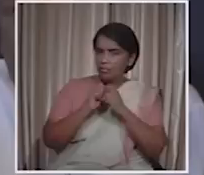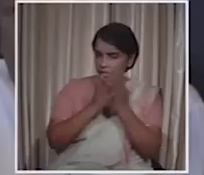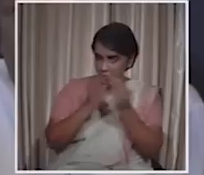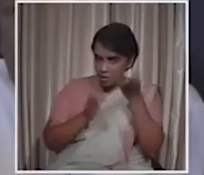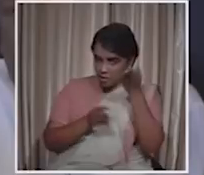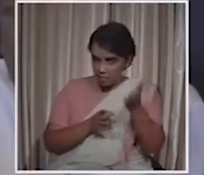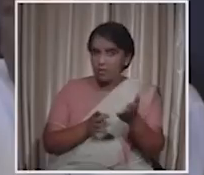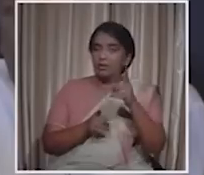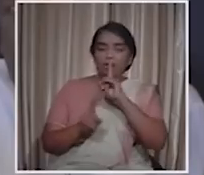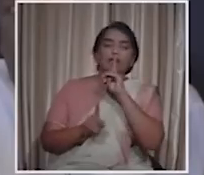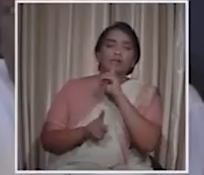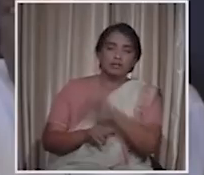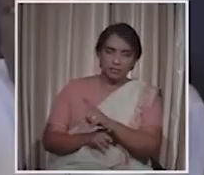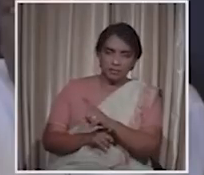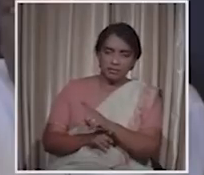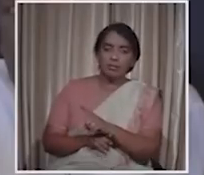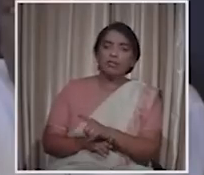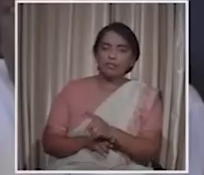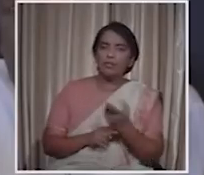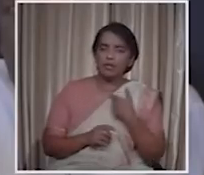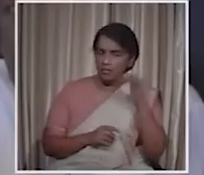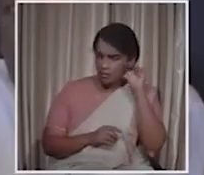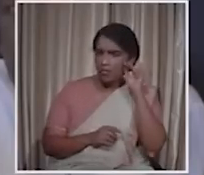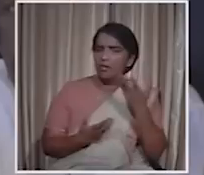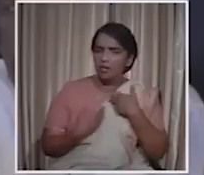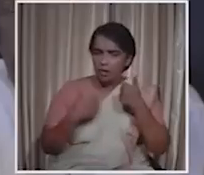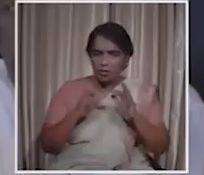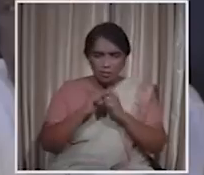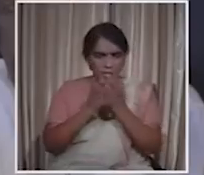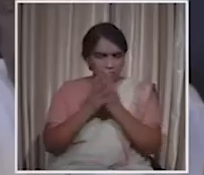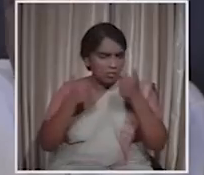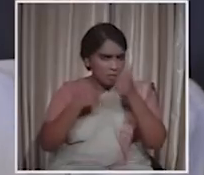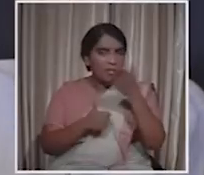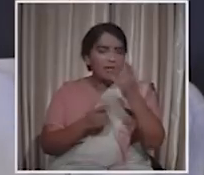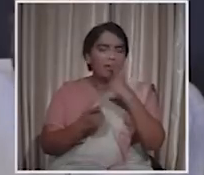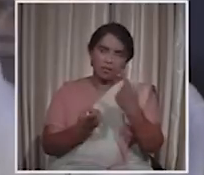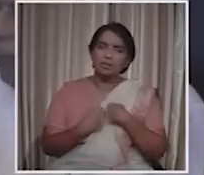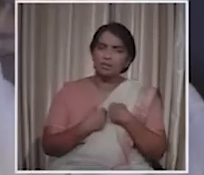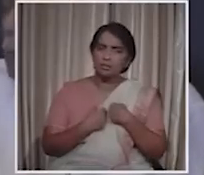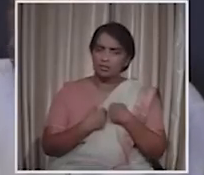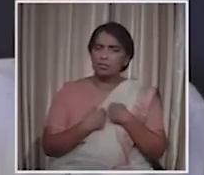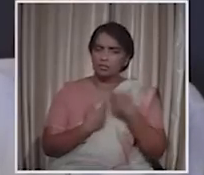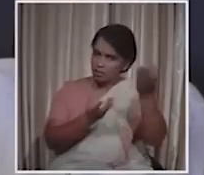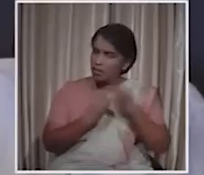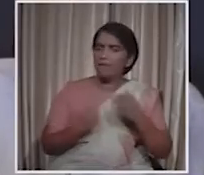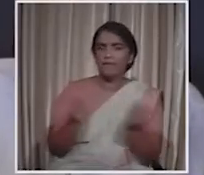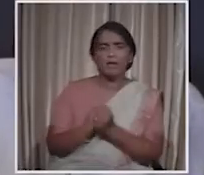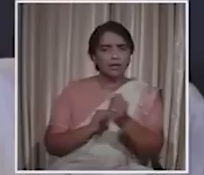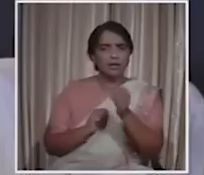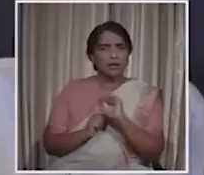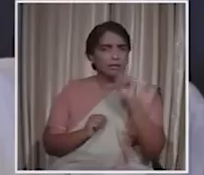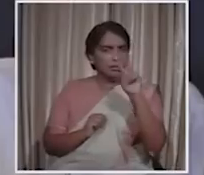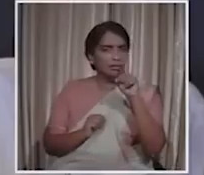ඇත්නම් ඒවා ඉදිරිපත් කරන්න. ඒක අපිට දැනගන්න, අපිට වඩා හොඳ විසඳුම් තියෙනවනම් කියන්න. ඒවා අරගෙන අපි ක්‍රියා කරන්න.